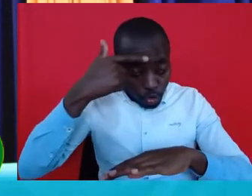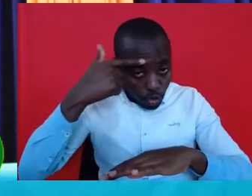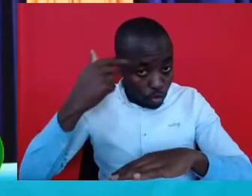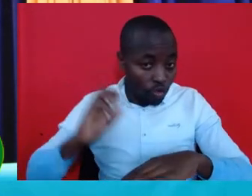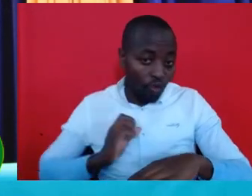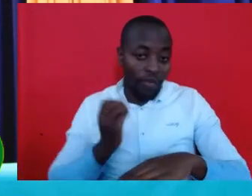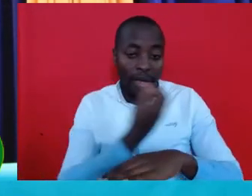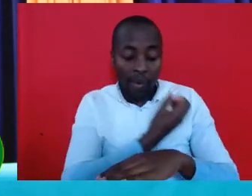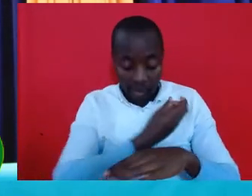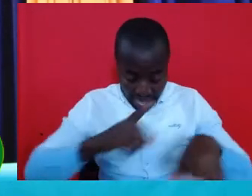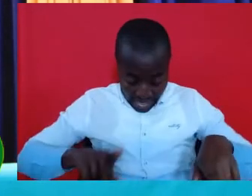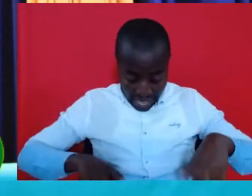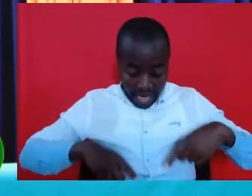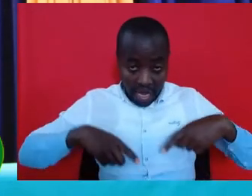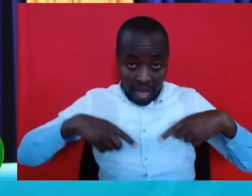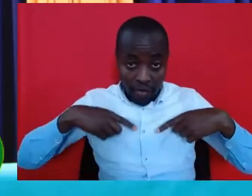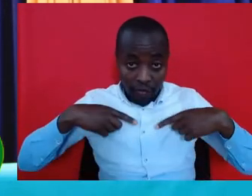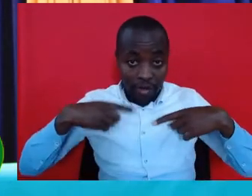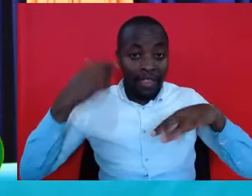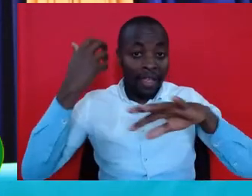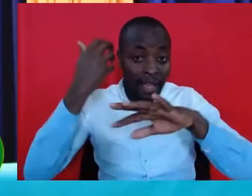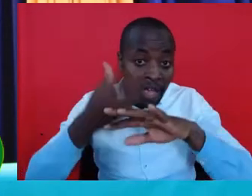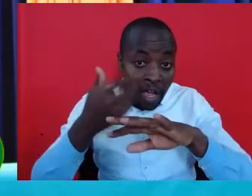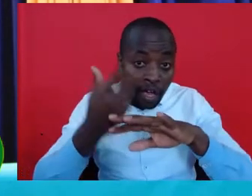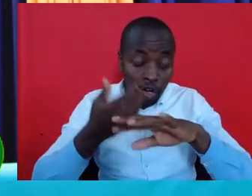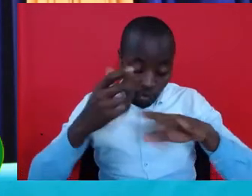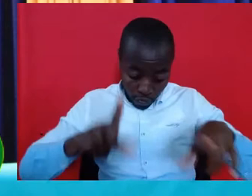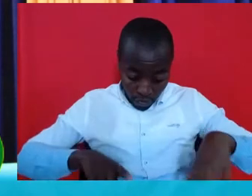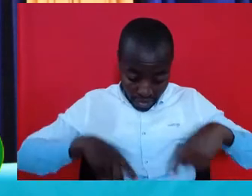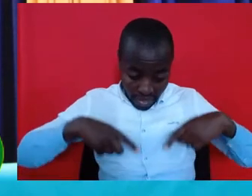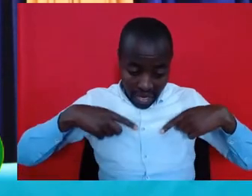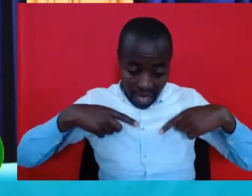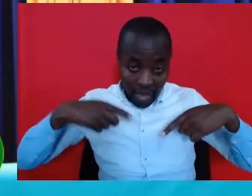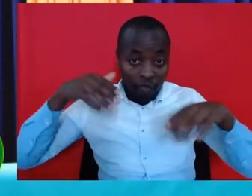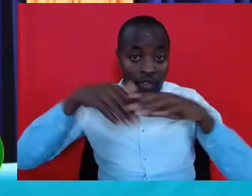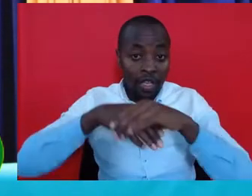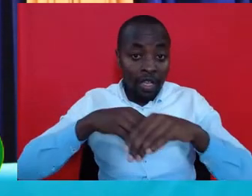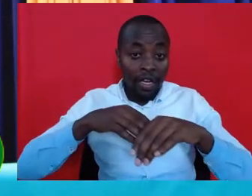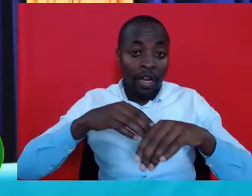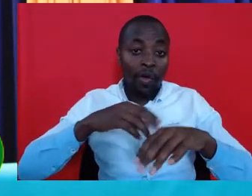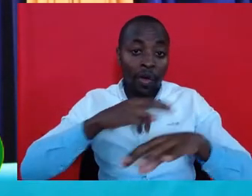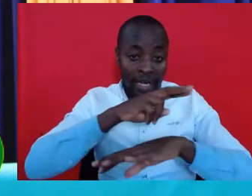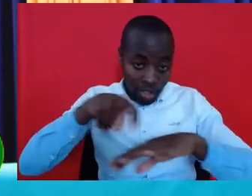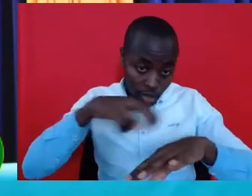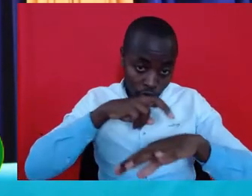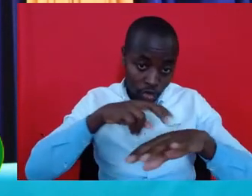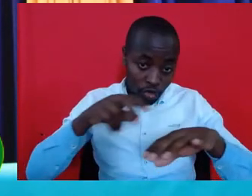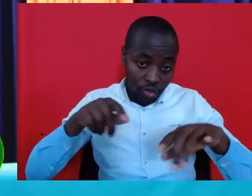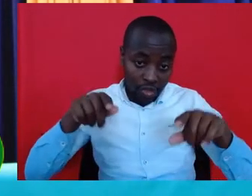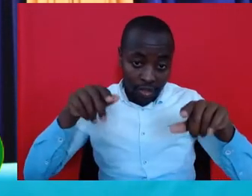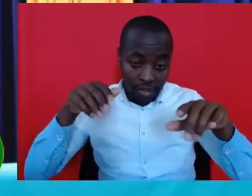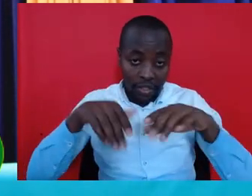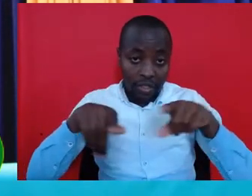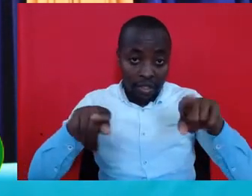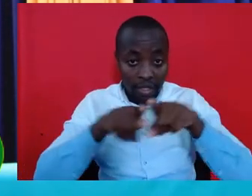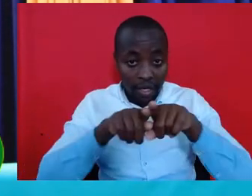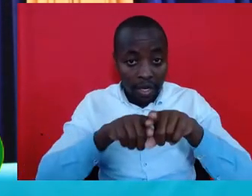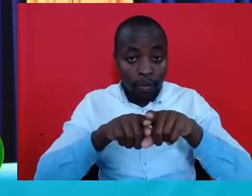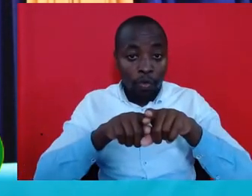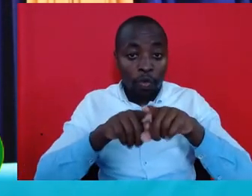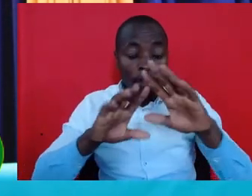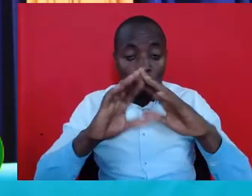yetu, na ugumu wa maisha katika nchi yetu na ulimwengu wote. Joo tumwabudu kwa uwepo